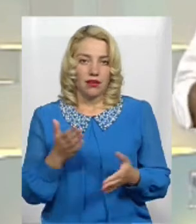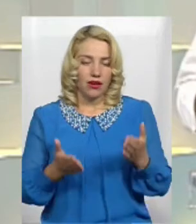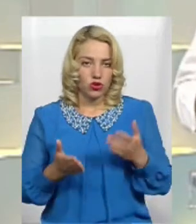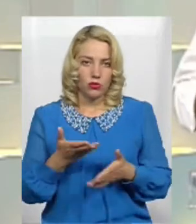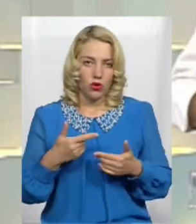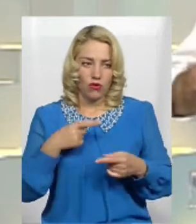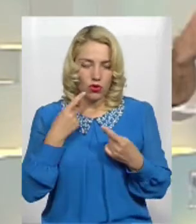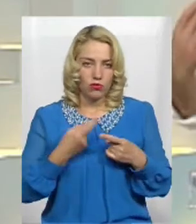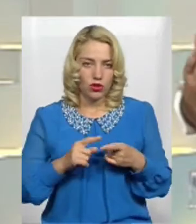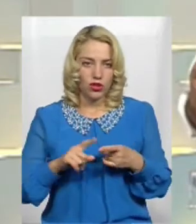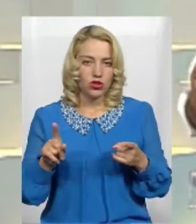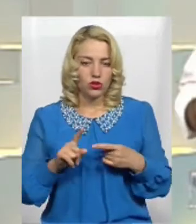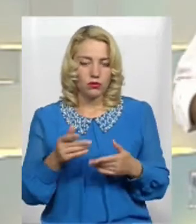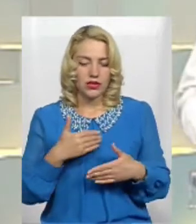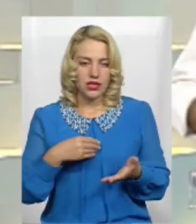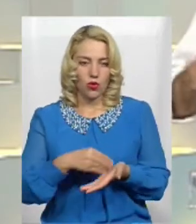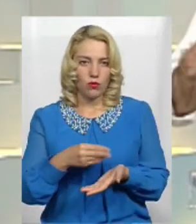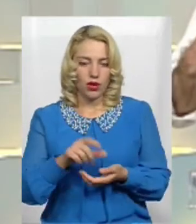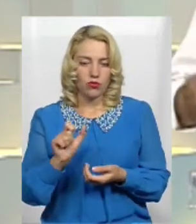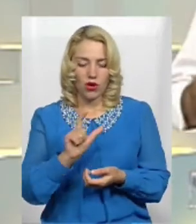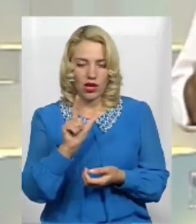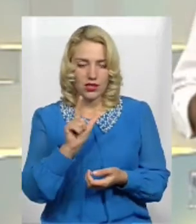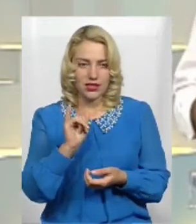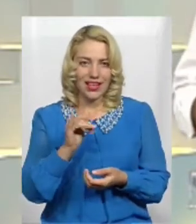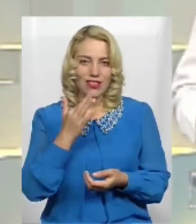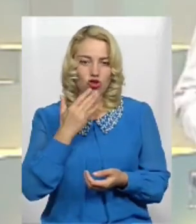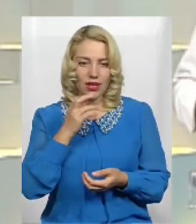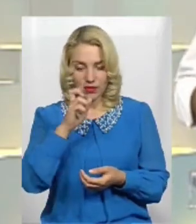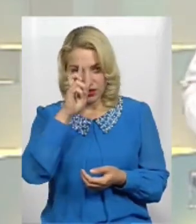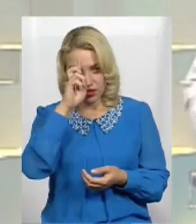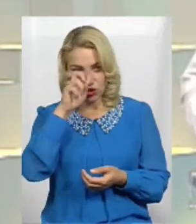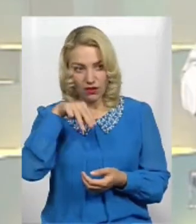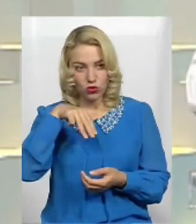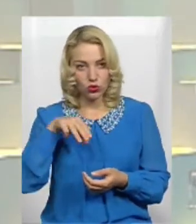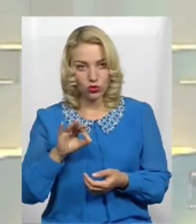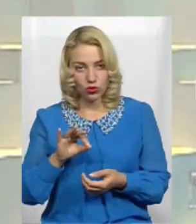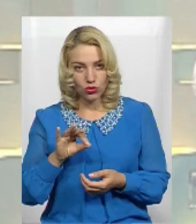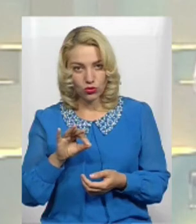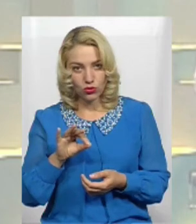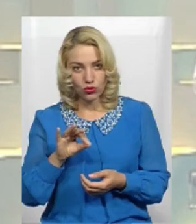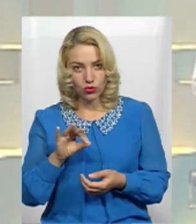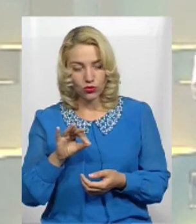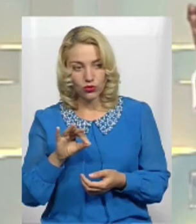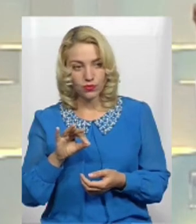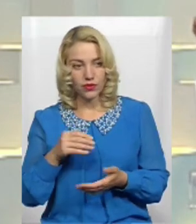Якщо ми говоримо про те, що ми закупаємо газ в іноземних держав, то